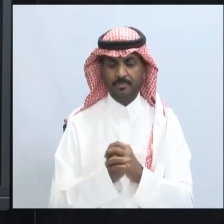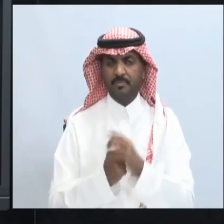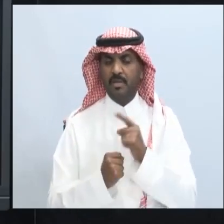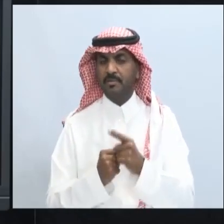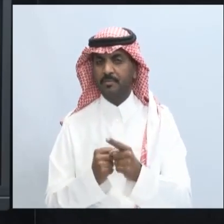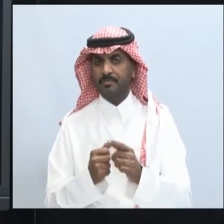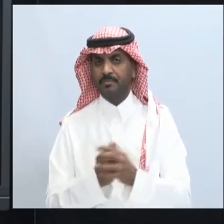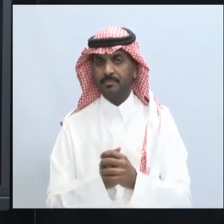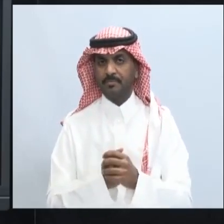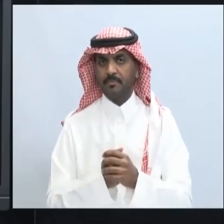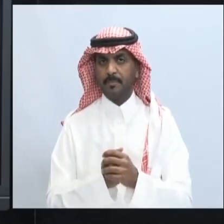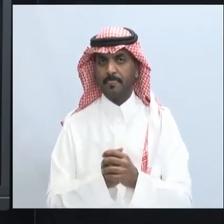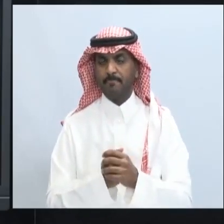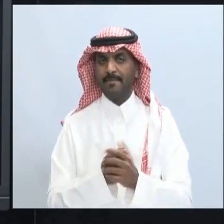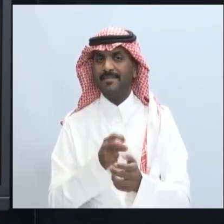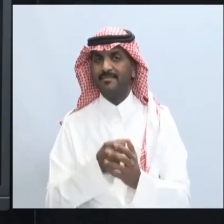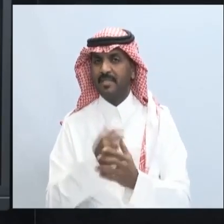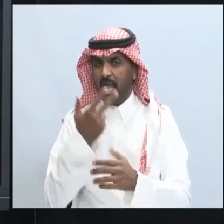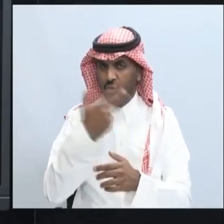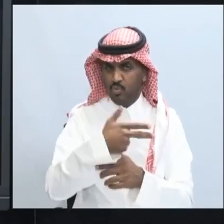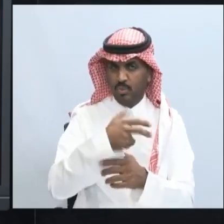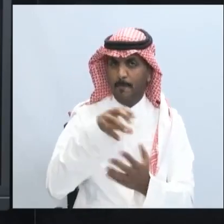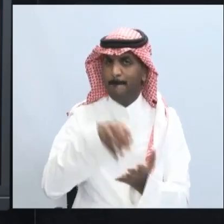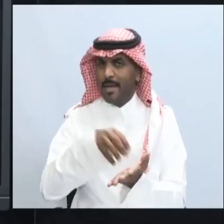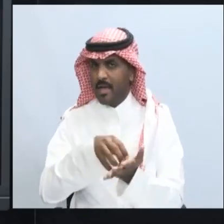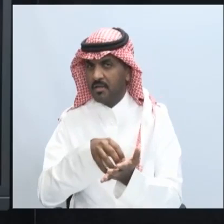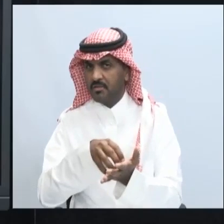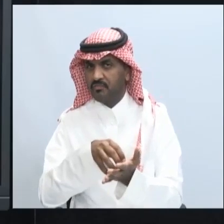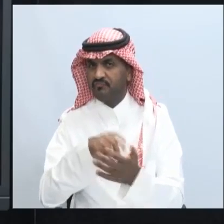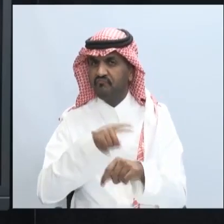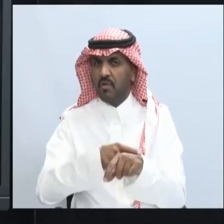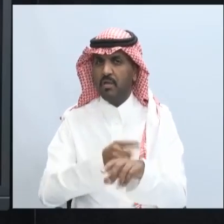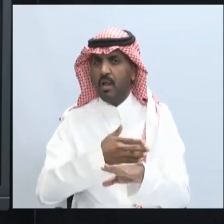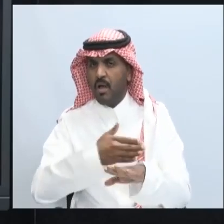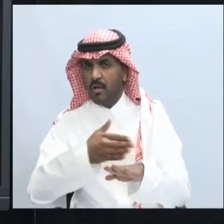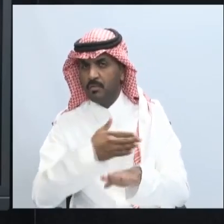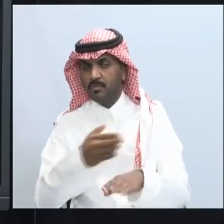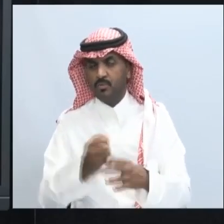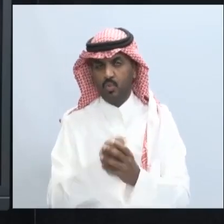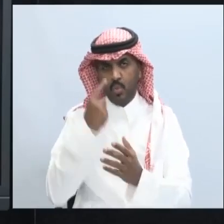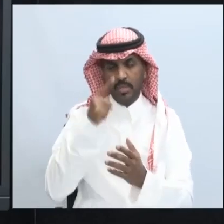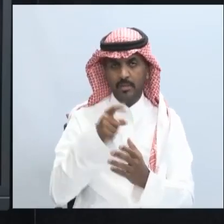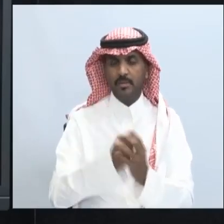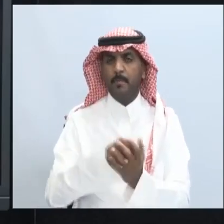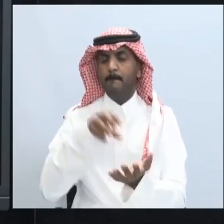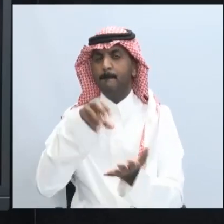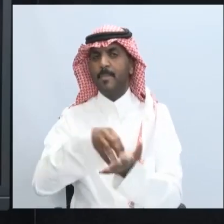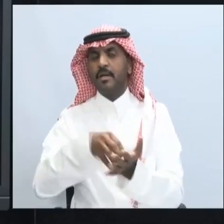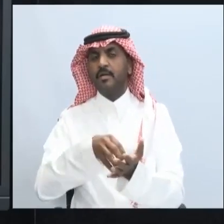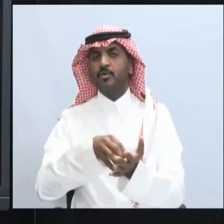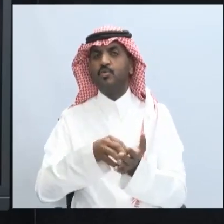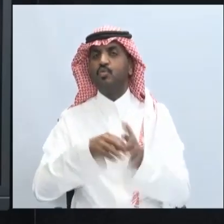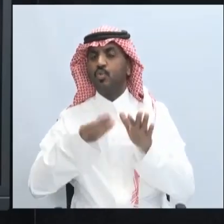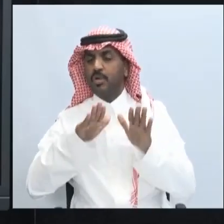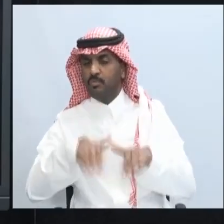انه عند تغيبه عن المكان فترات فاننا سنحدد ان المكان الذي يقيم